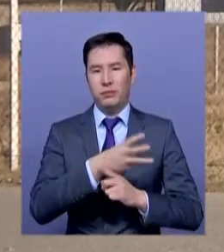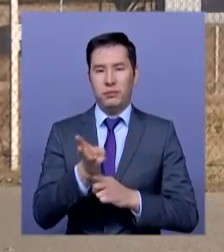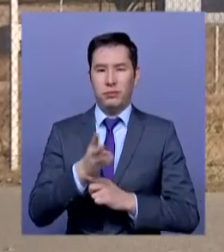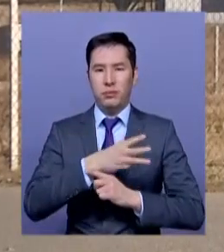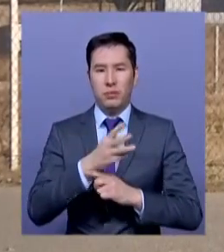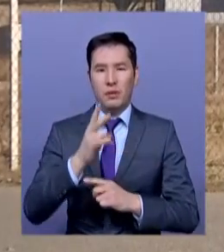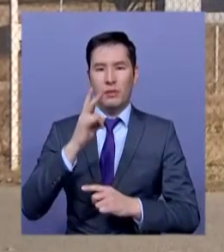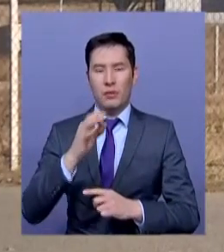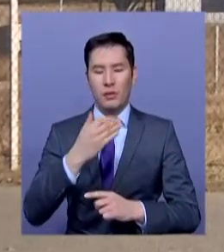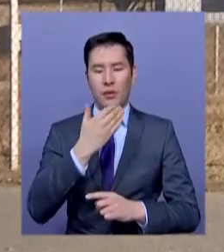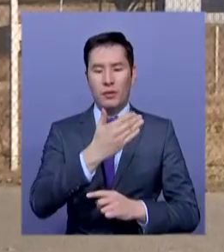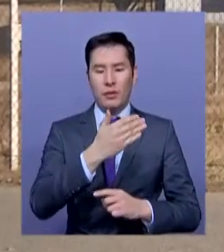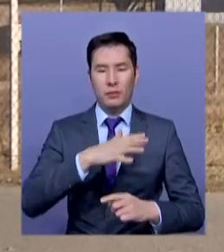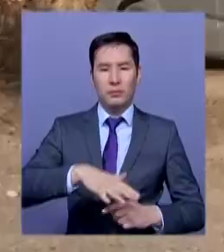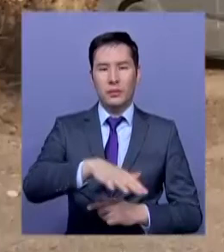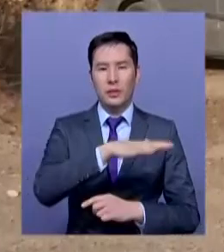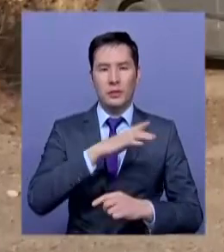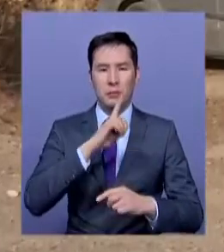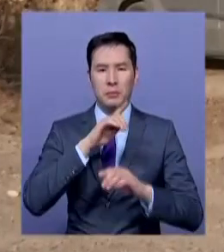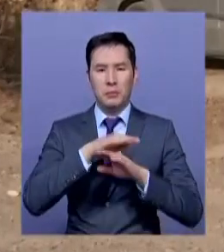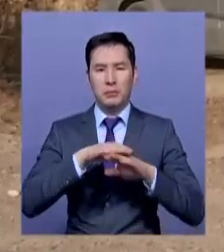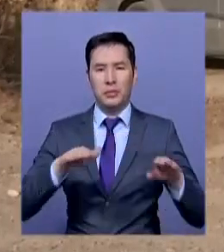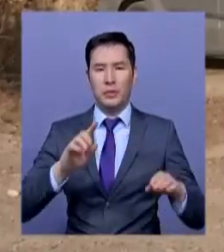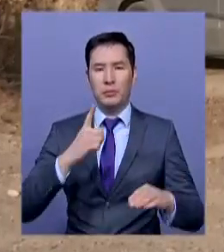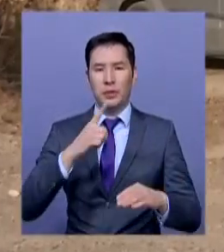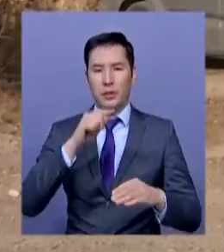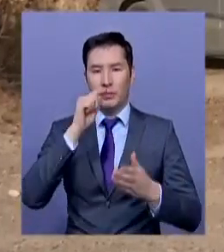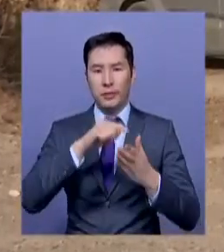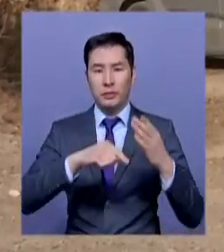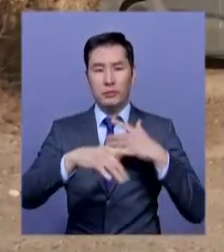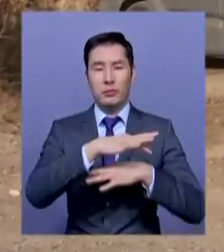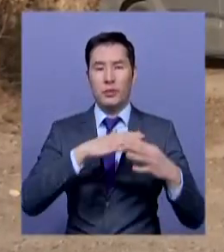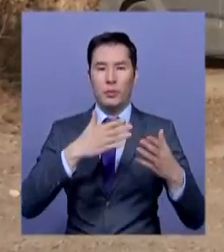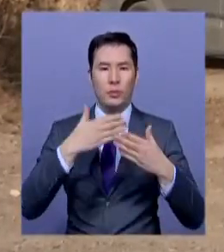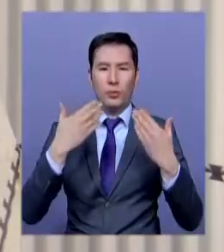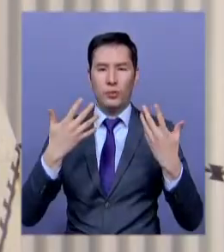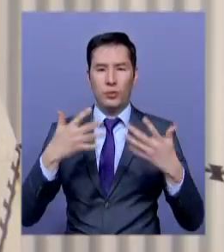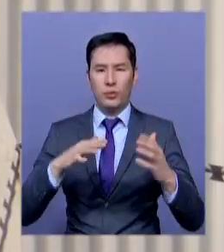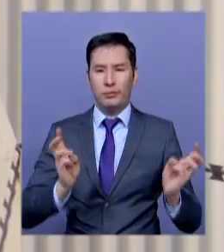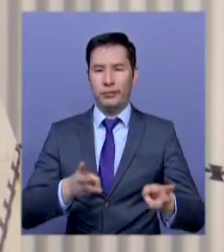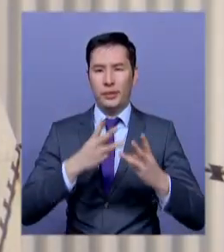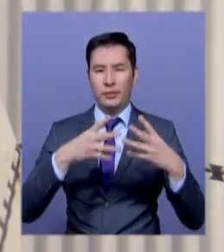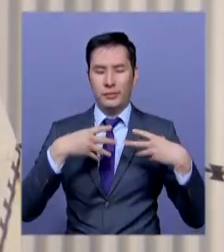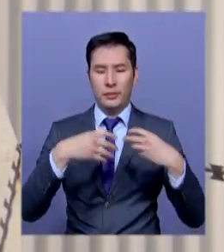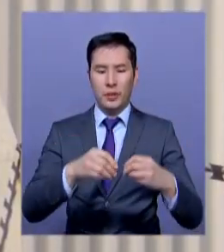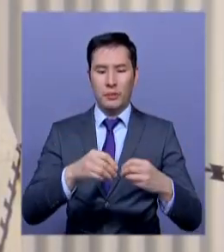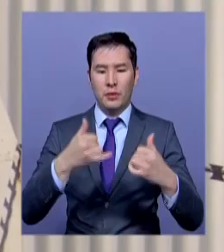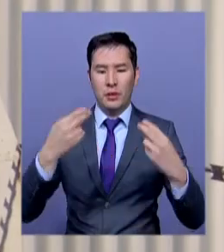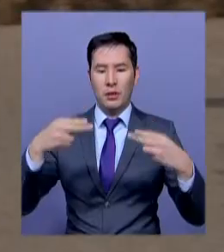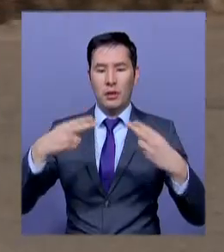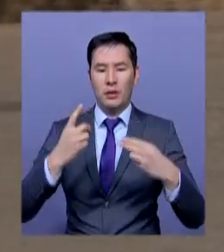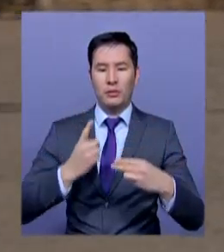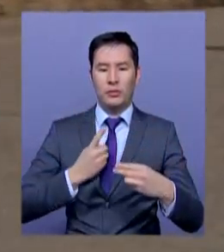Бірақ фабриканың маңайы тып-тыныш, алайда көлік тұрағы лық толы. Аймақ карантинге жабылғаннан бөлек есік аузында күзетшілер де